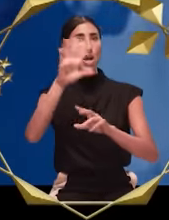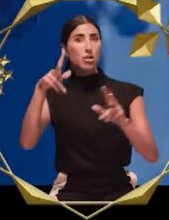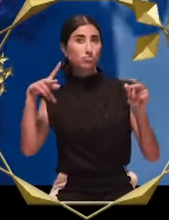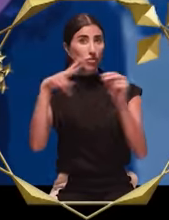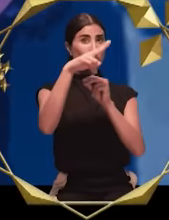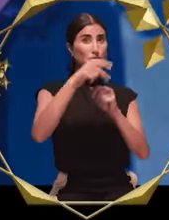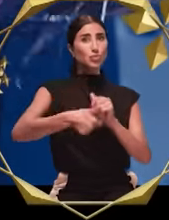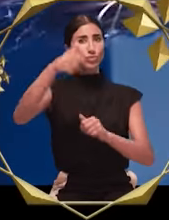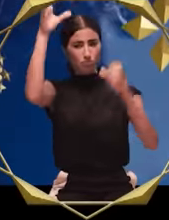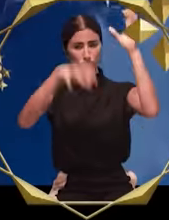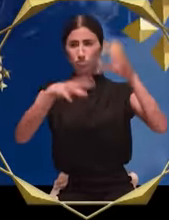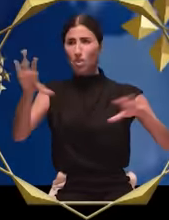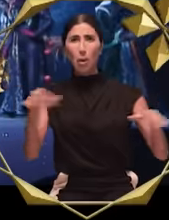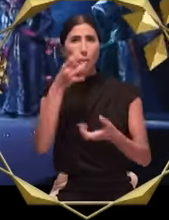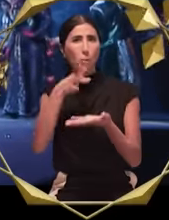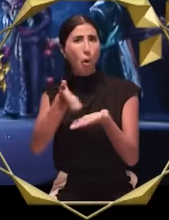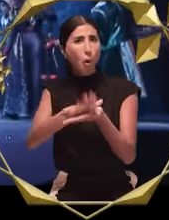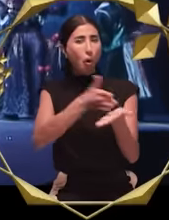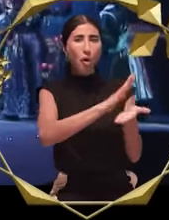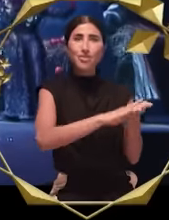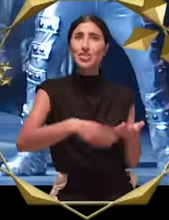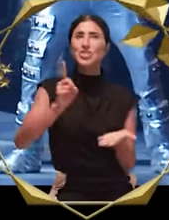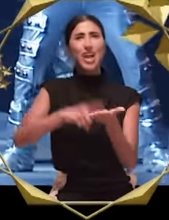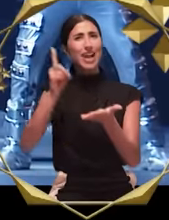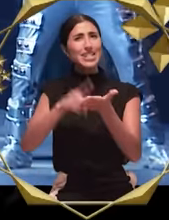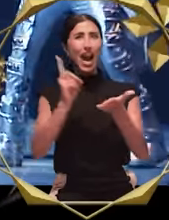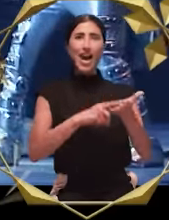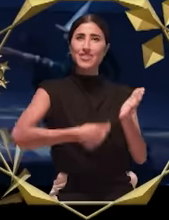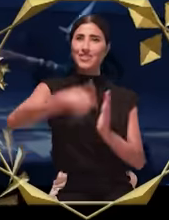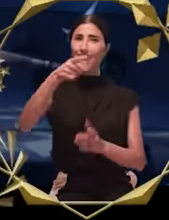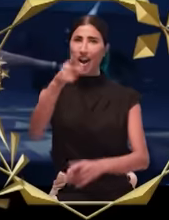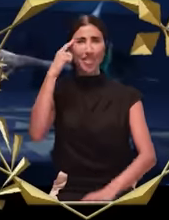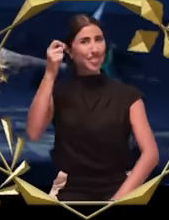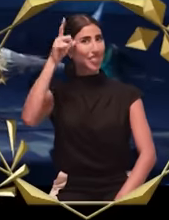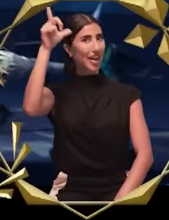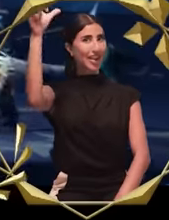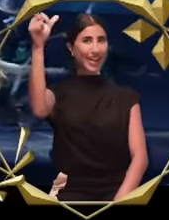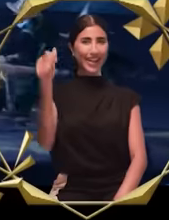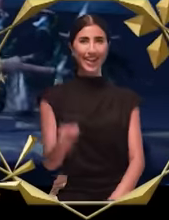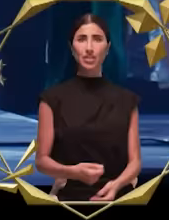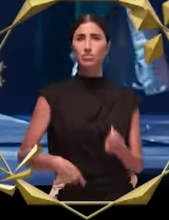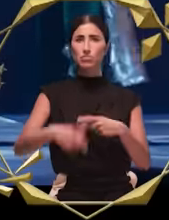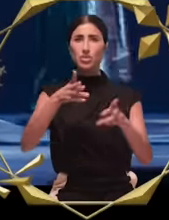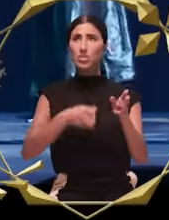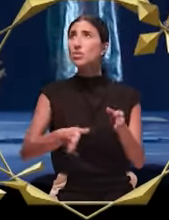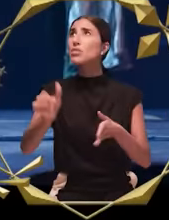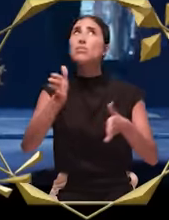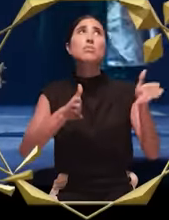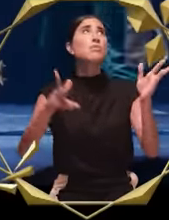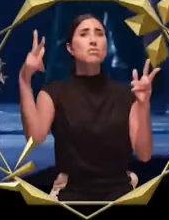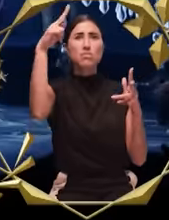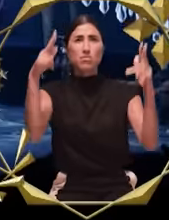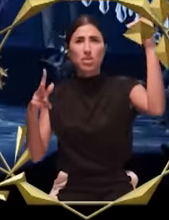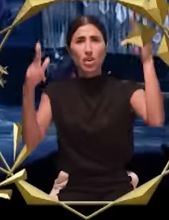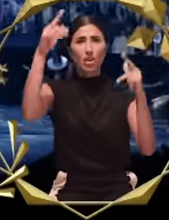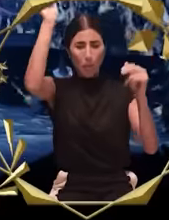فالثريات في الأعلى تسقط لو قطعنا الحبل. فعلا فعلا فعلا فعلا فعلا فعلا فعلا فعلا